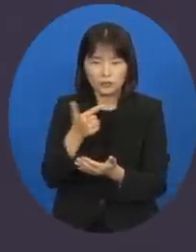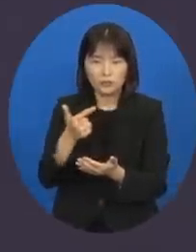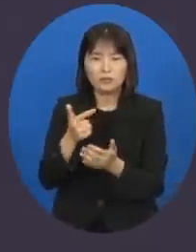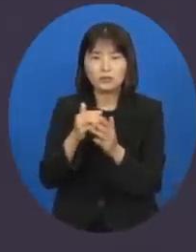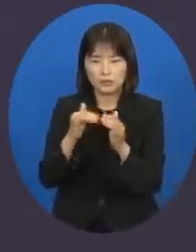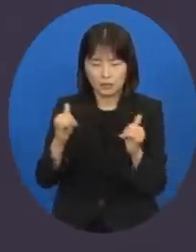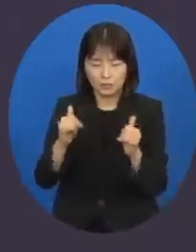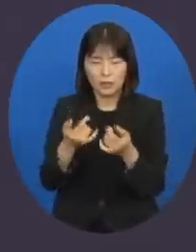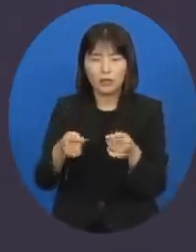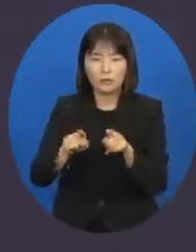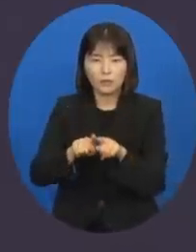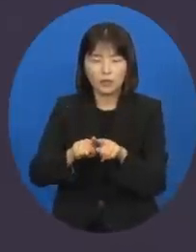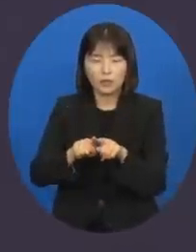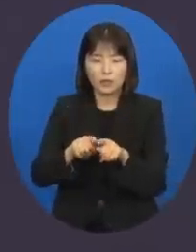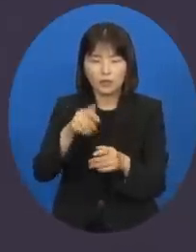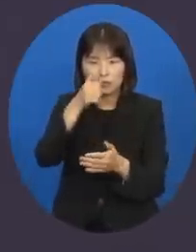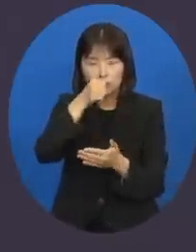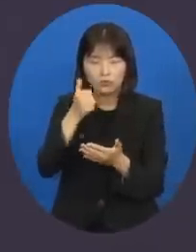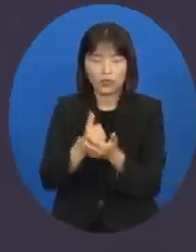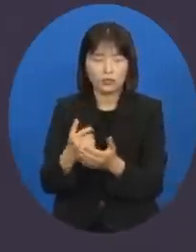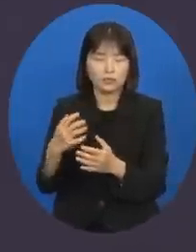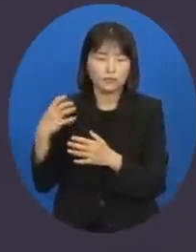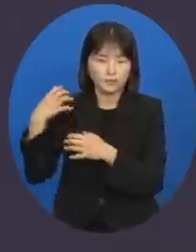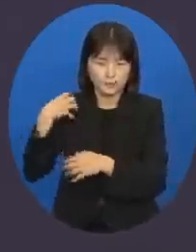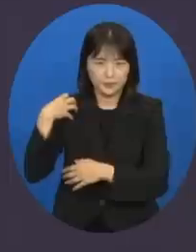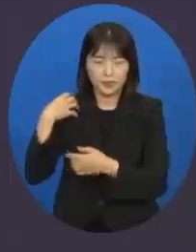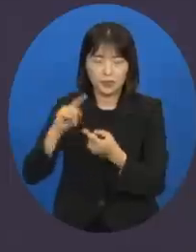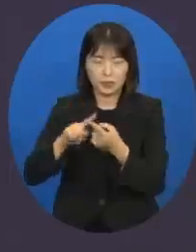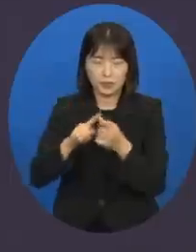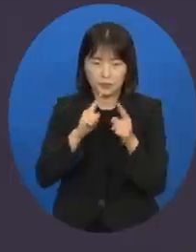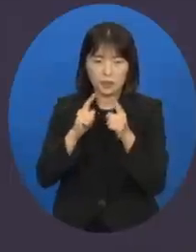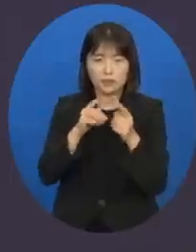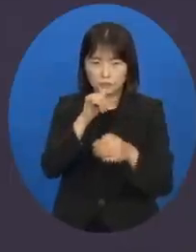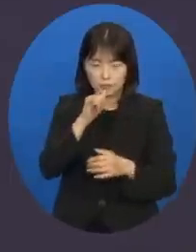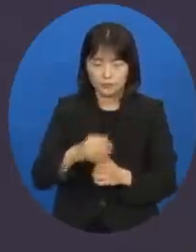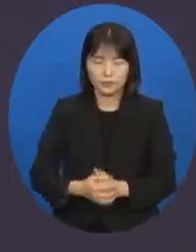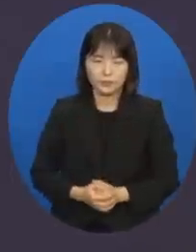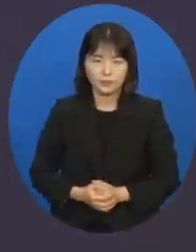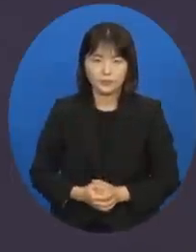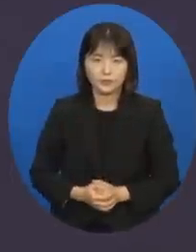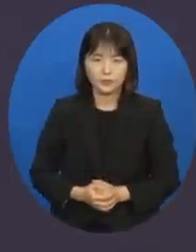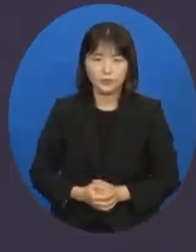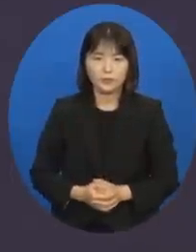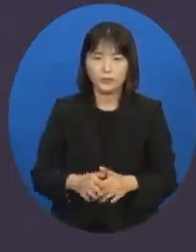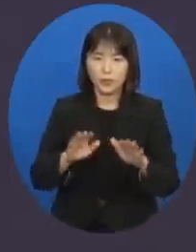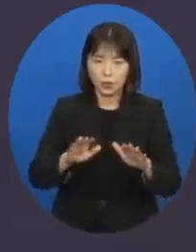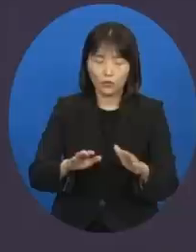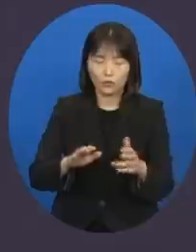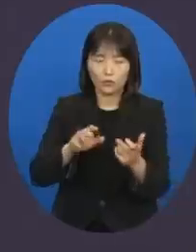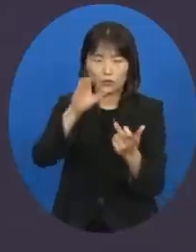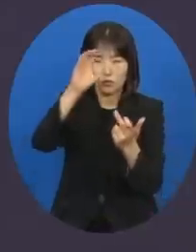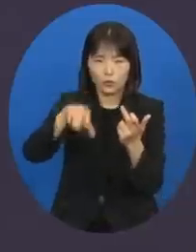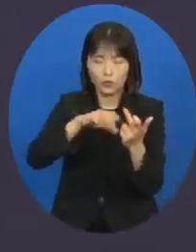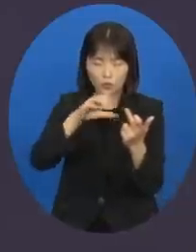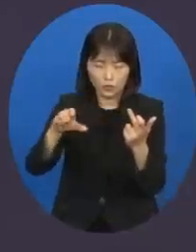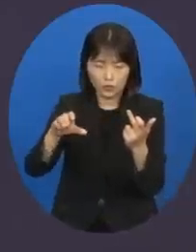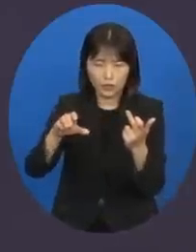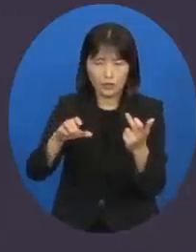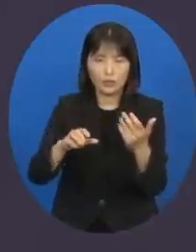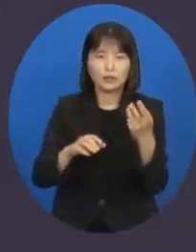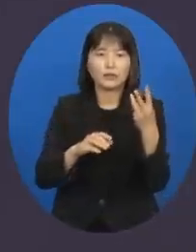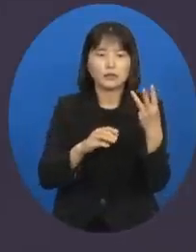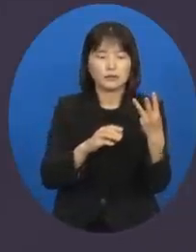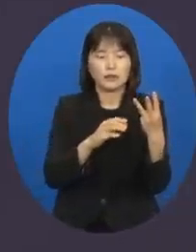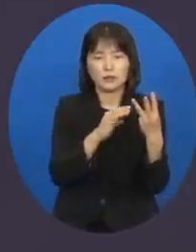그래요. 자, 그래서 오늘 이 십자가의 이 골고다에 세 명의 사람이 죽어가고 있습니다.